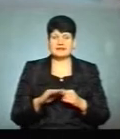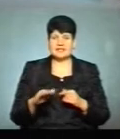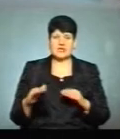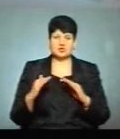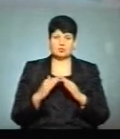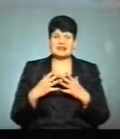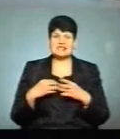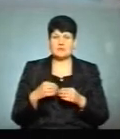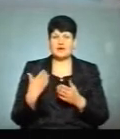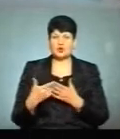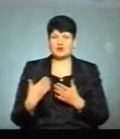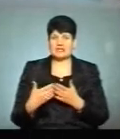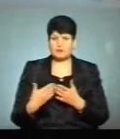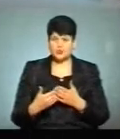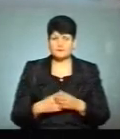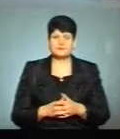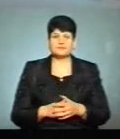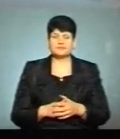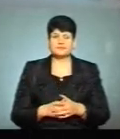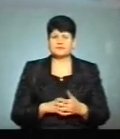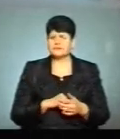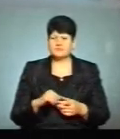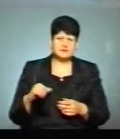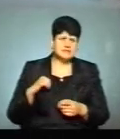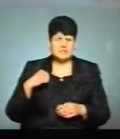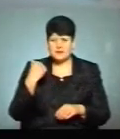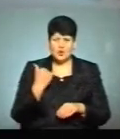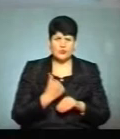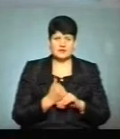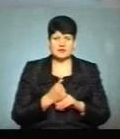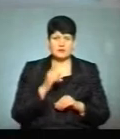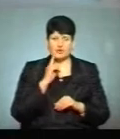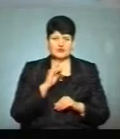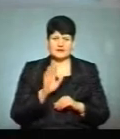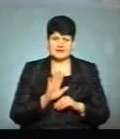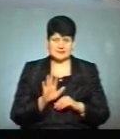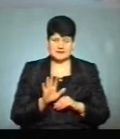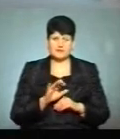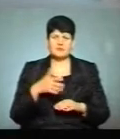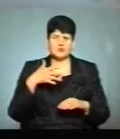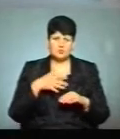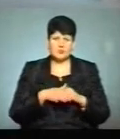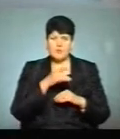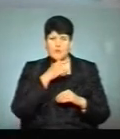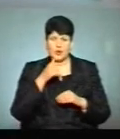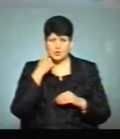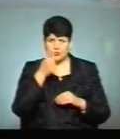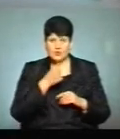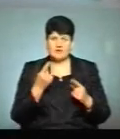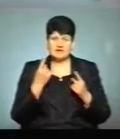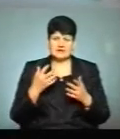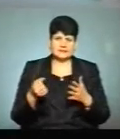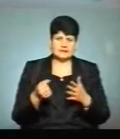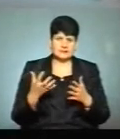сімейного типу. Але саме найголовніше – поки що не це, бо оскільки ми розуміємо, що протягом року великих